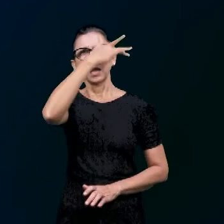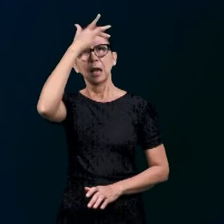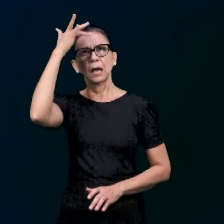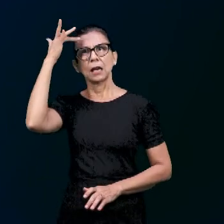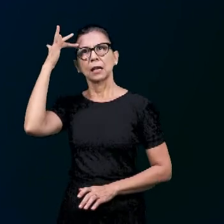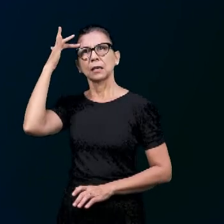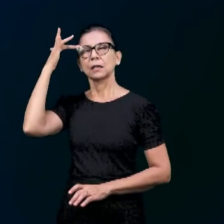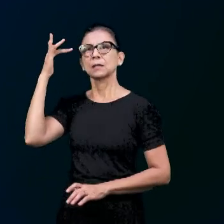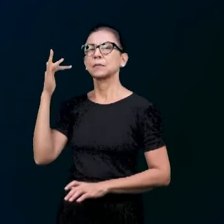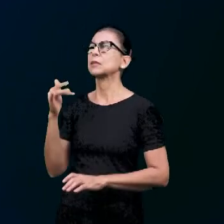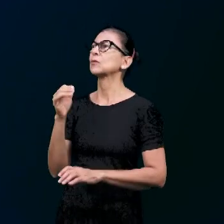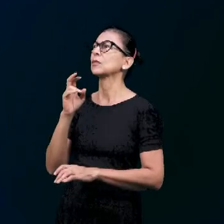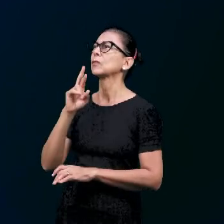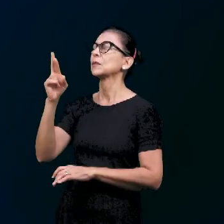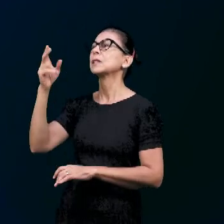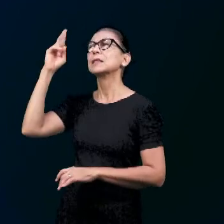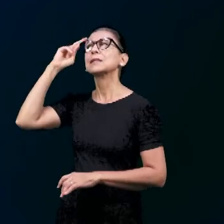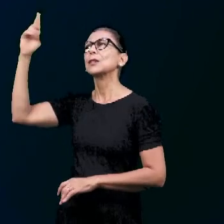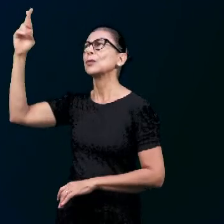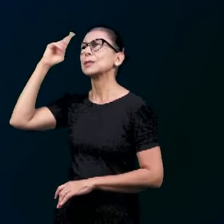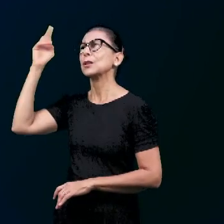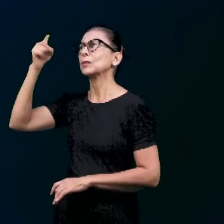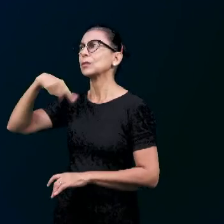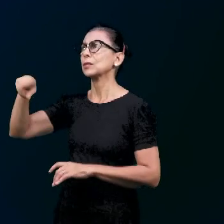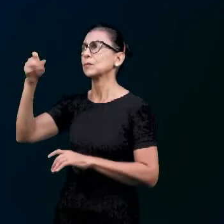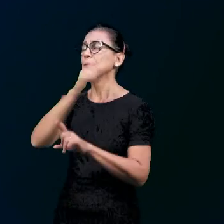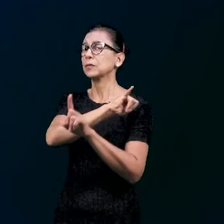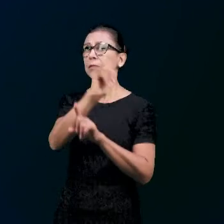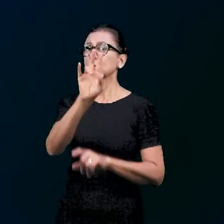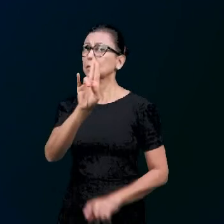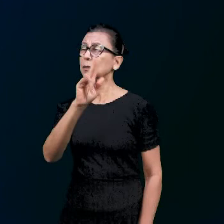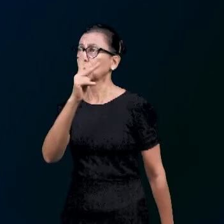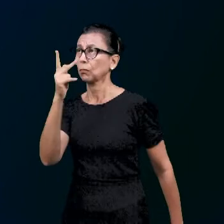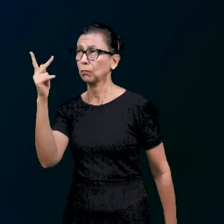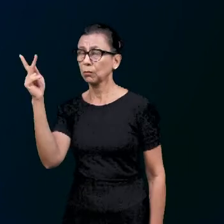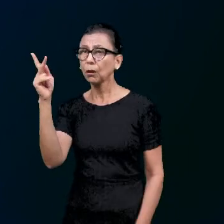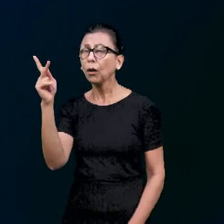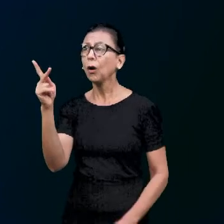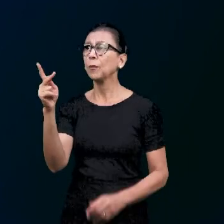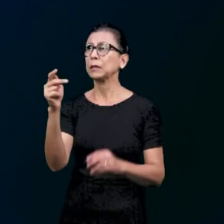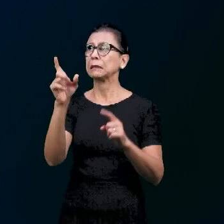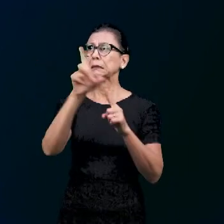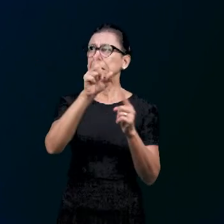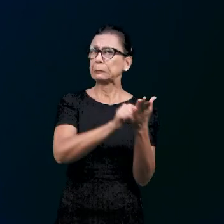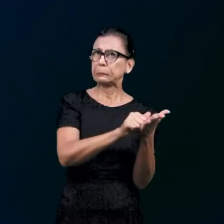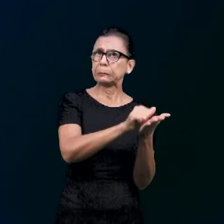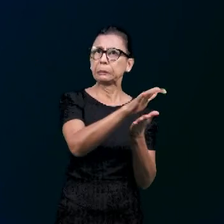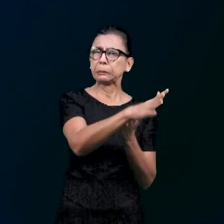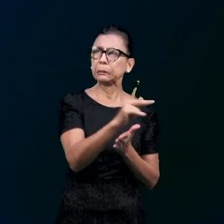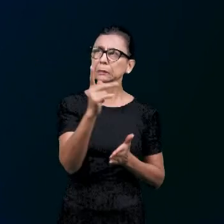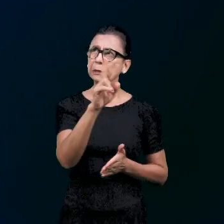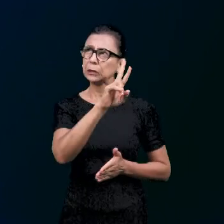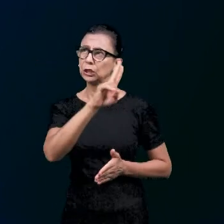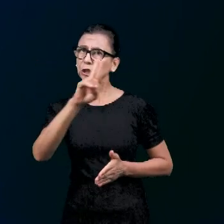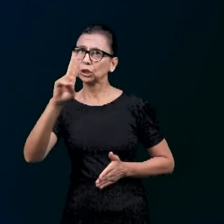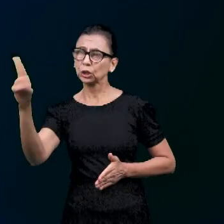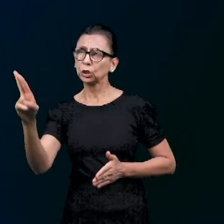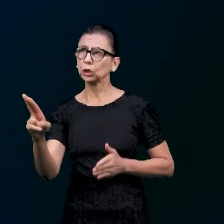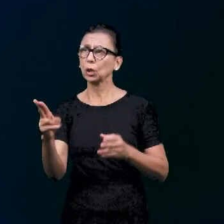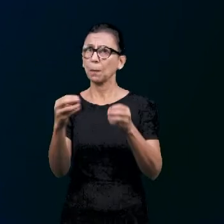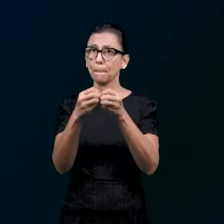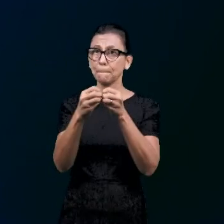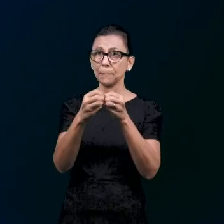ce jour-là, Seigneur, Seigneur, nous n'avons pas prophétisé en ton nom, nous n'avons pas expulsé des démons, en ton nom,